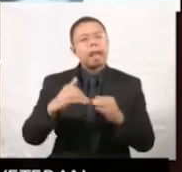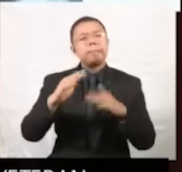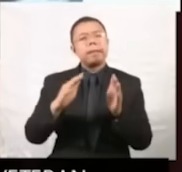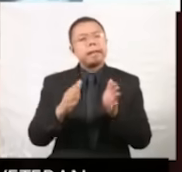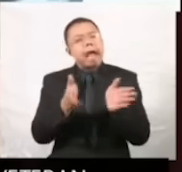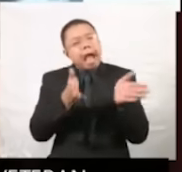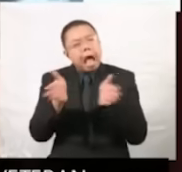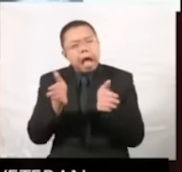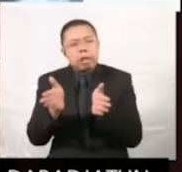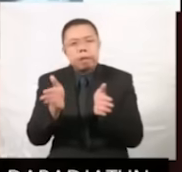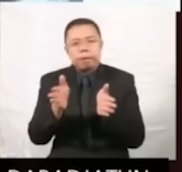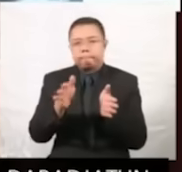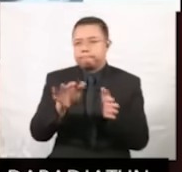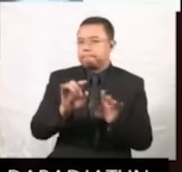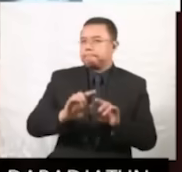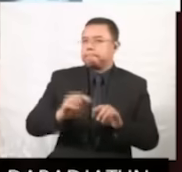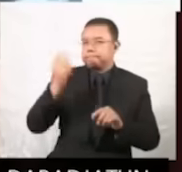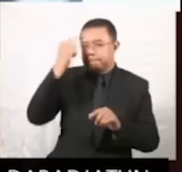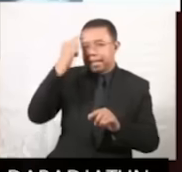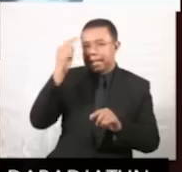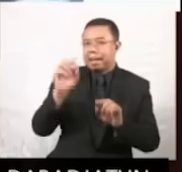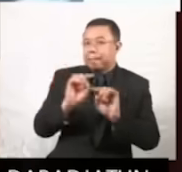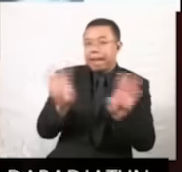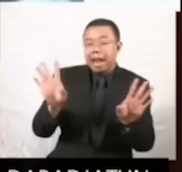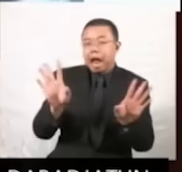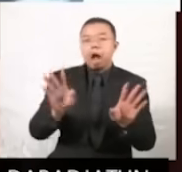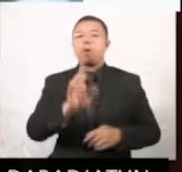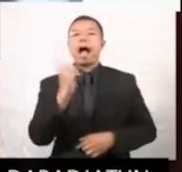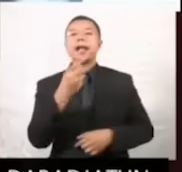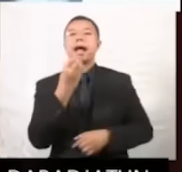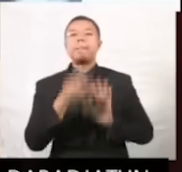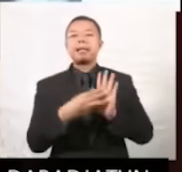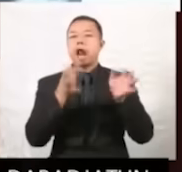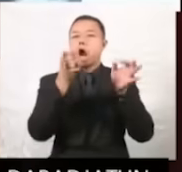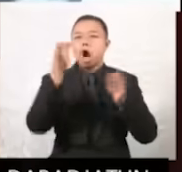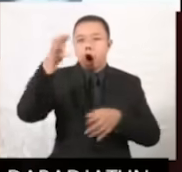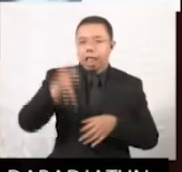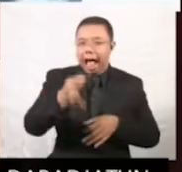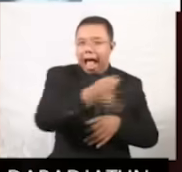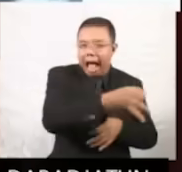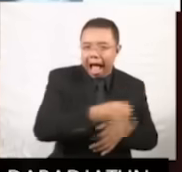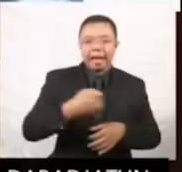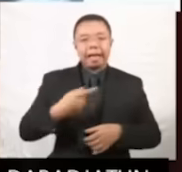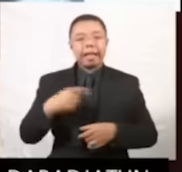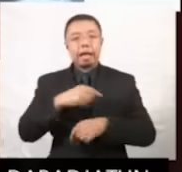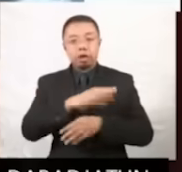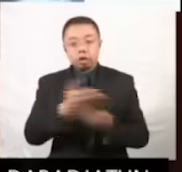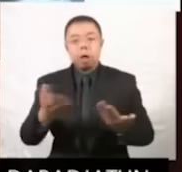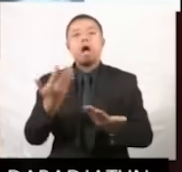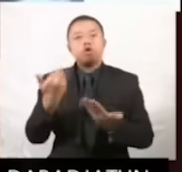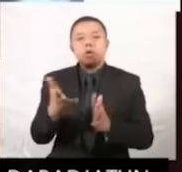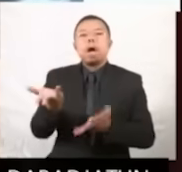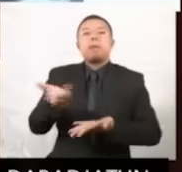bijak tidak hanya membahas perkotaan dan tolong diingat kami ini adalah dari semua yang hadir di sini saya mengalami